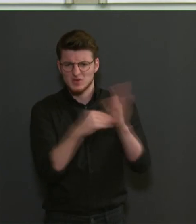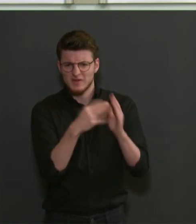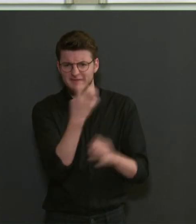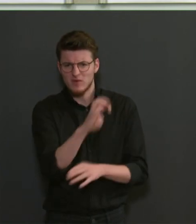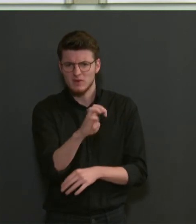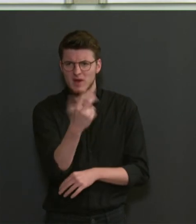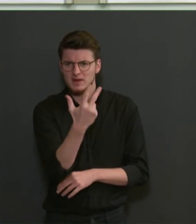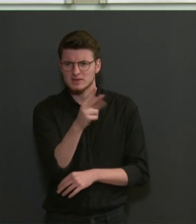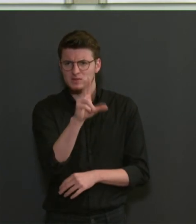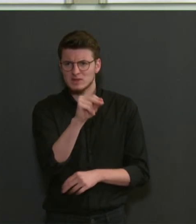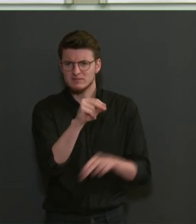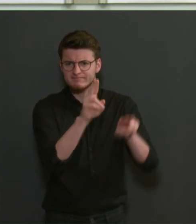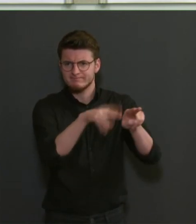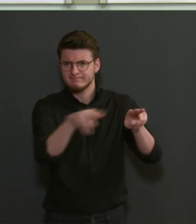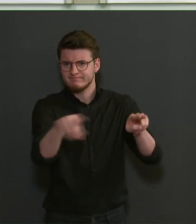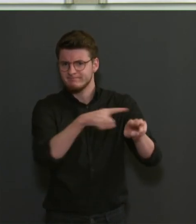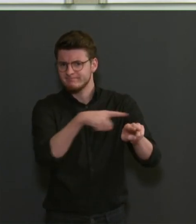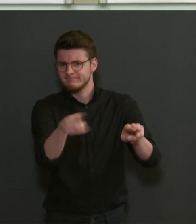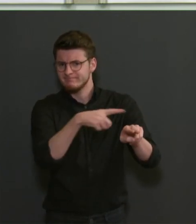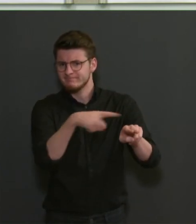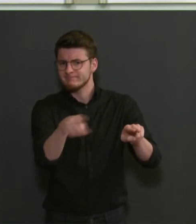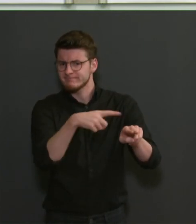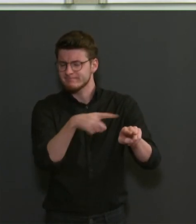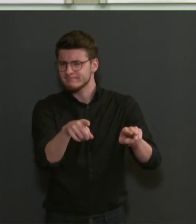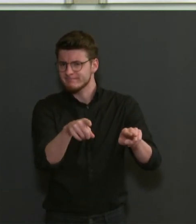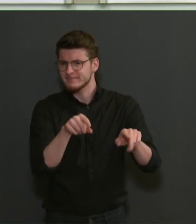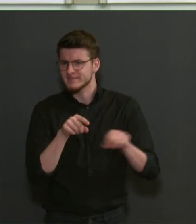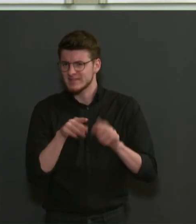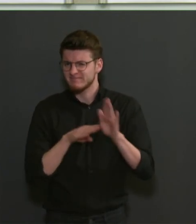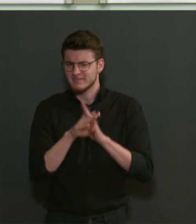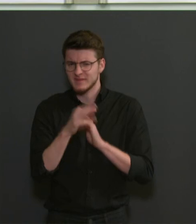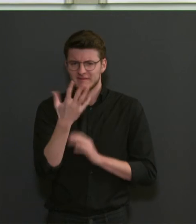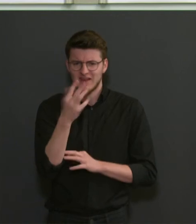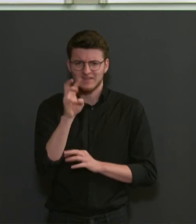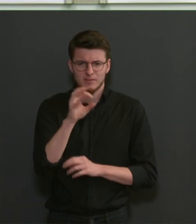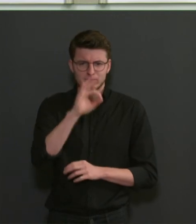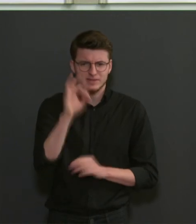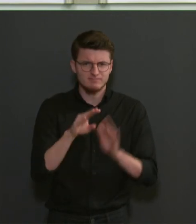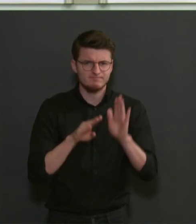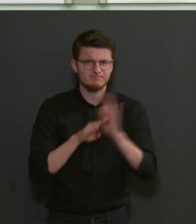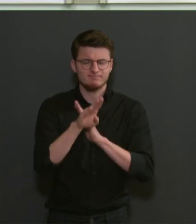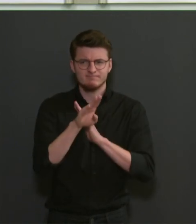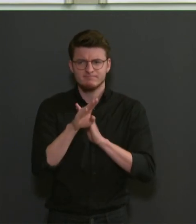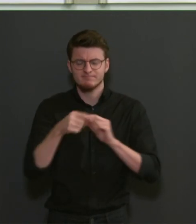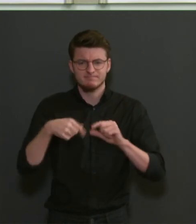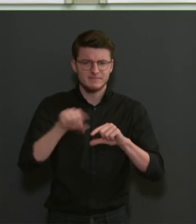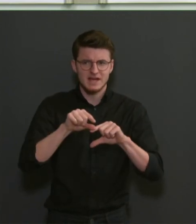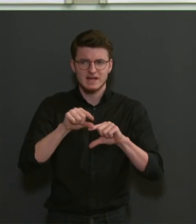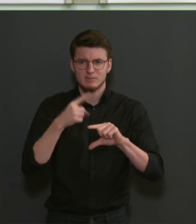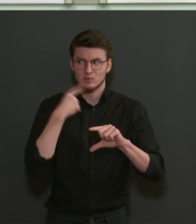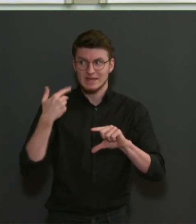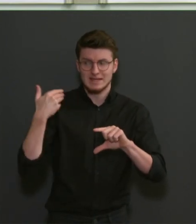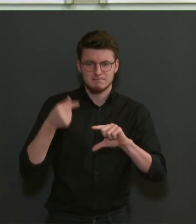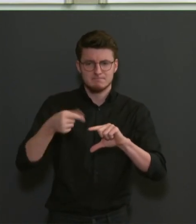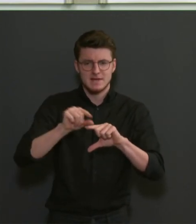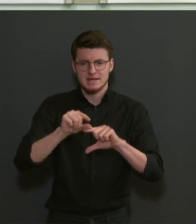1428. En dat is nog steeds een stijging van 35% op weekbasis.